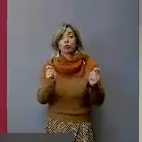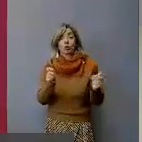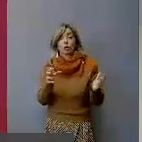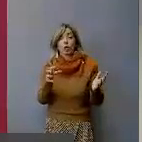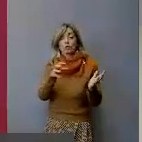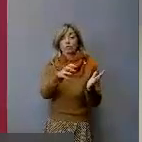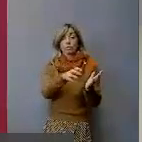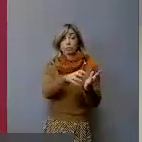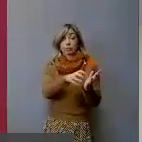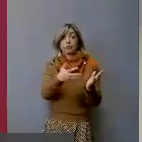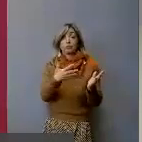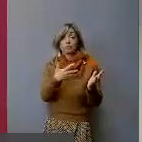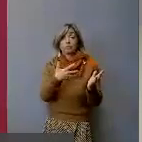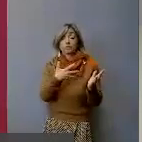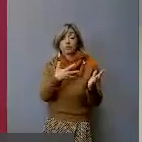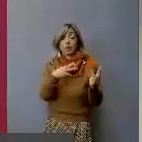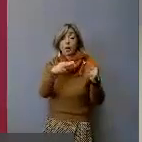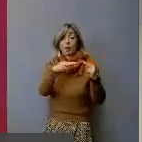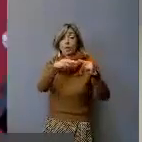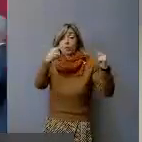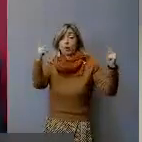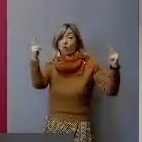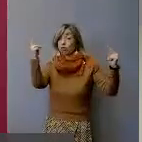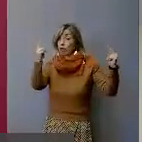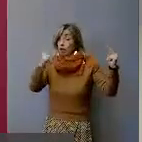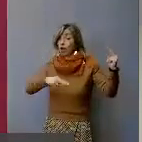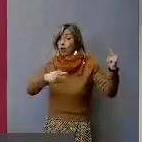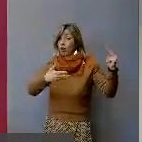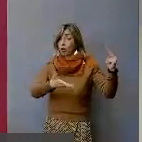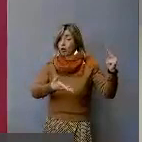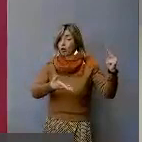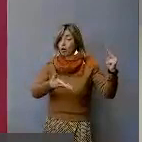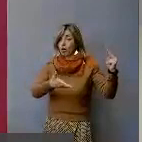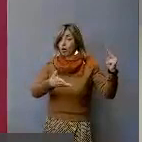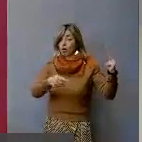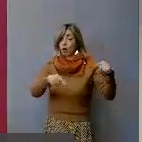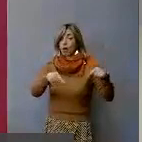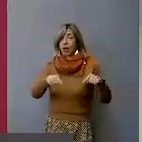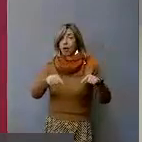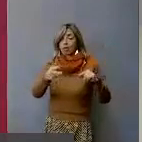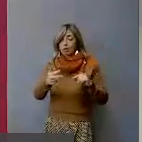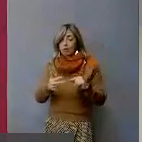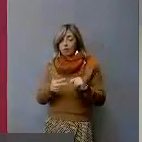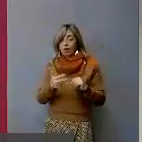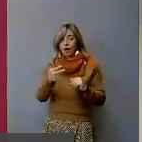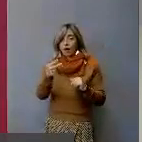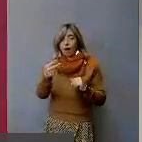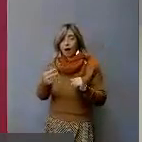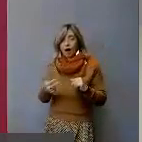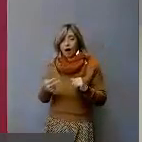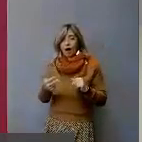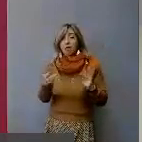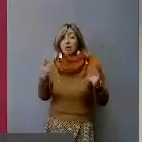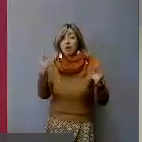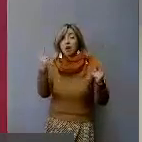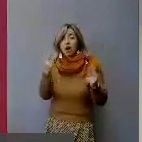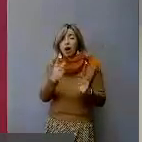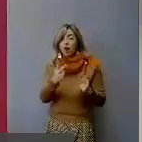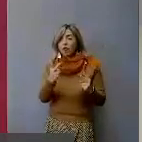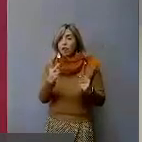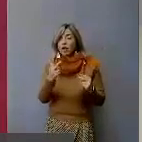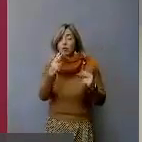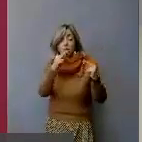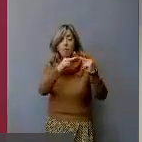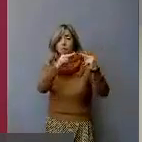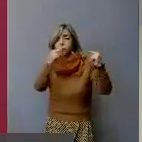ponte morandi tre anni dopo quello del ponte morandi non sono stati ancora diciamo censi completato non censito del censimento dei ponti